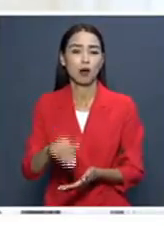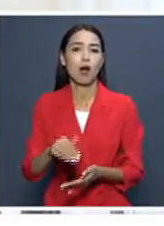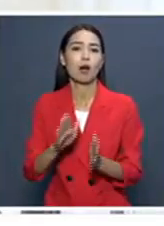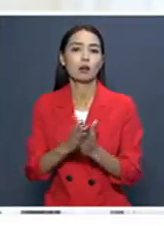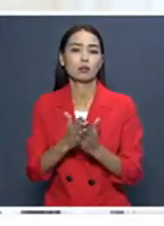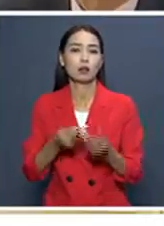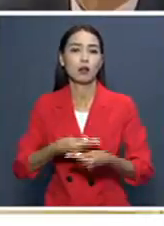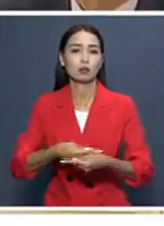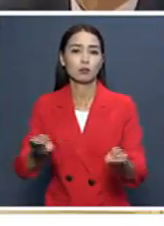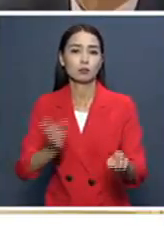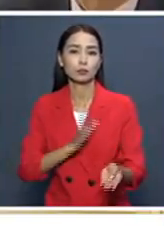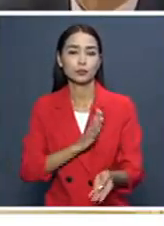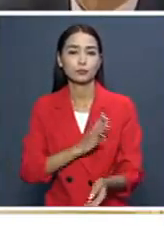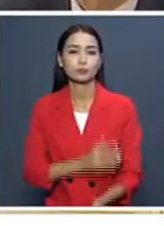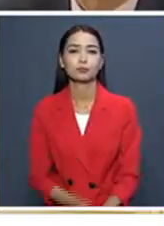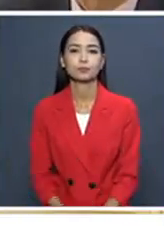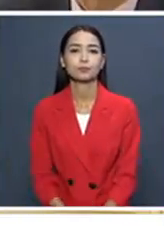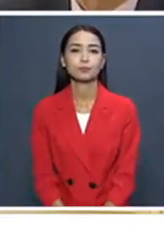тарады.